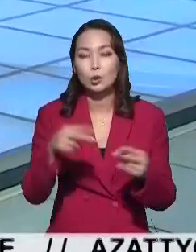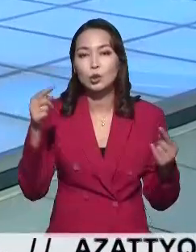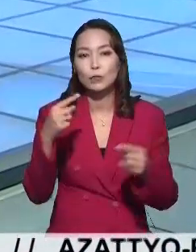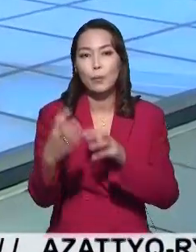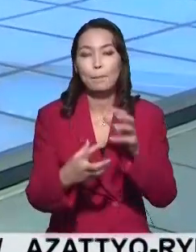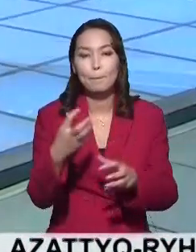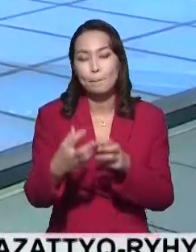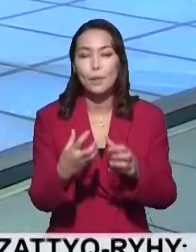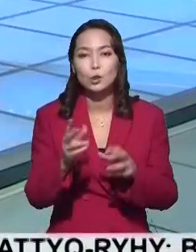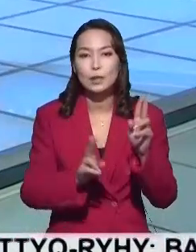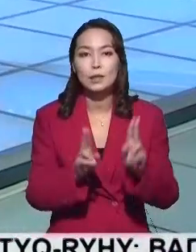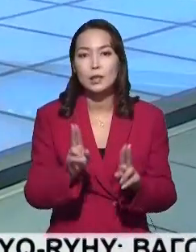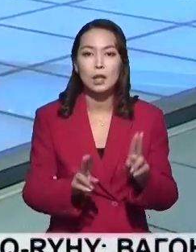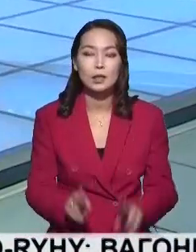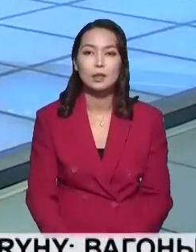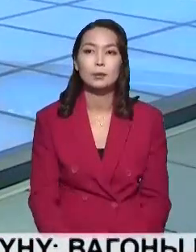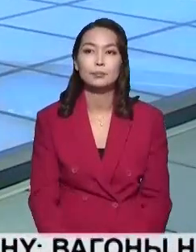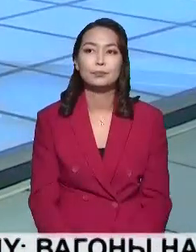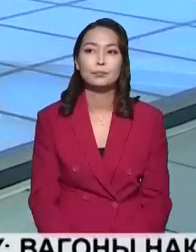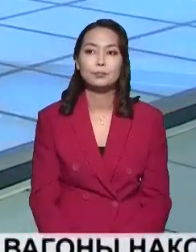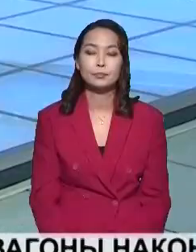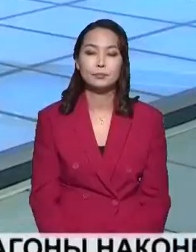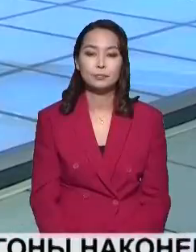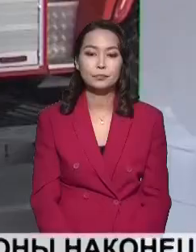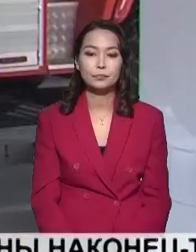международным стандартам. Репортаж Амана Танатарова.